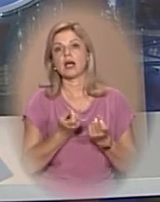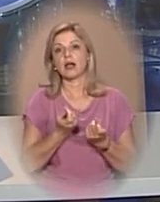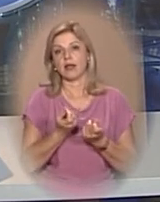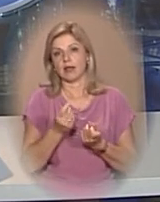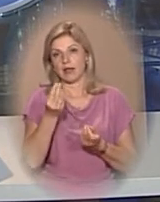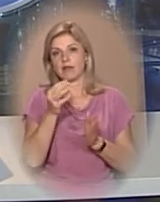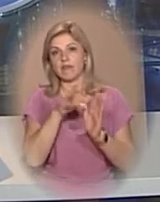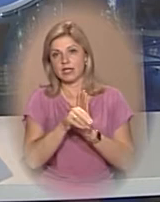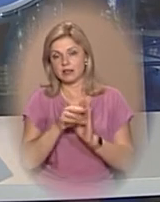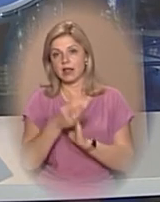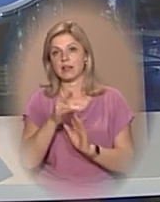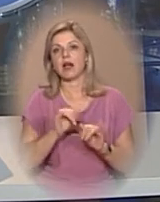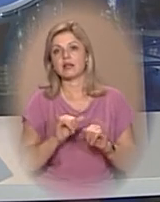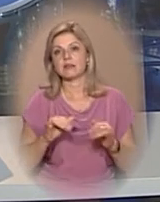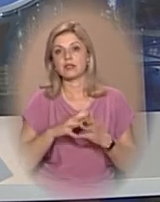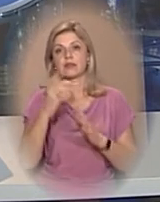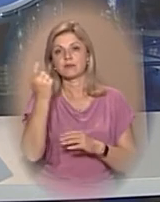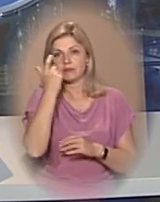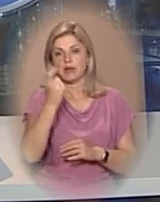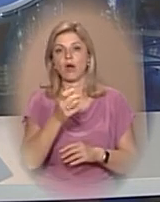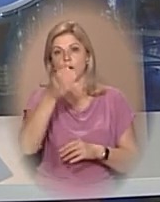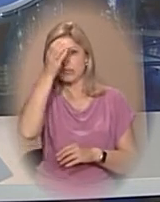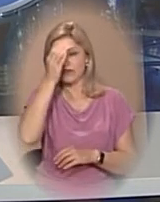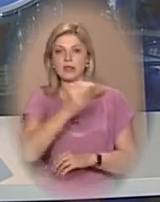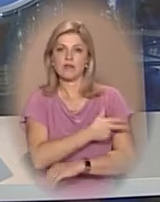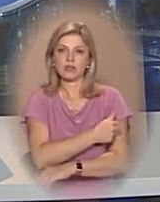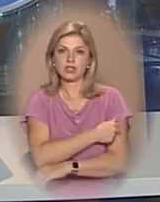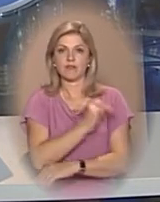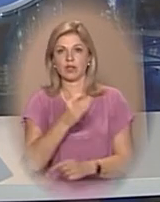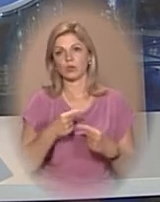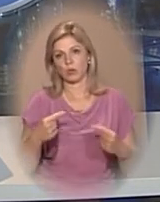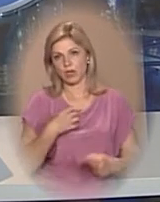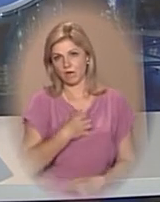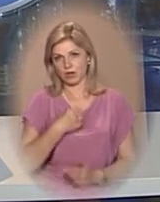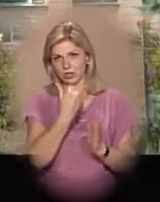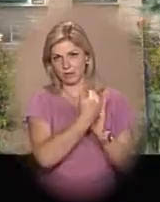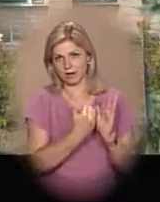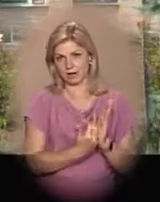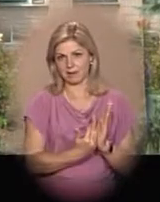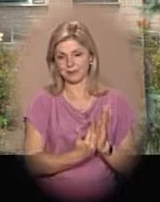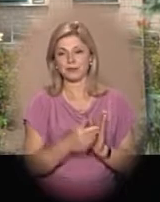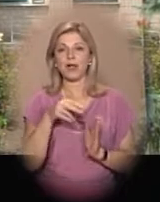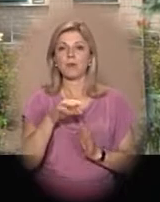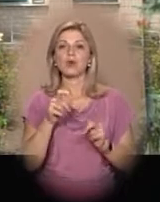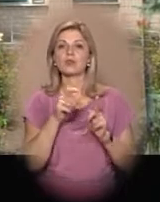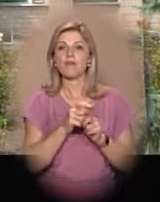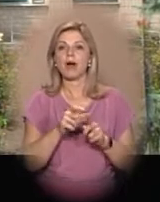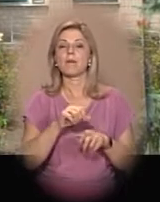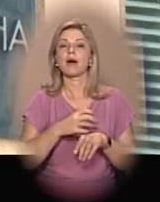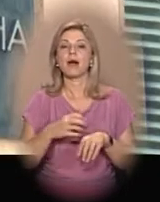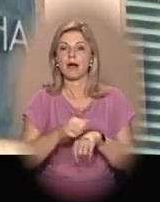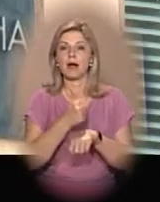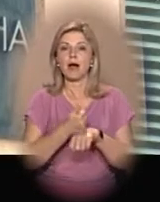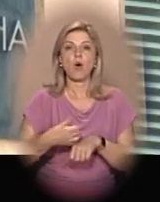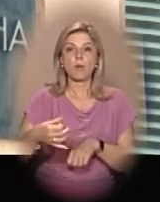сільськогосподарської галузі, освіти, медицини та інших важливих соціально-економічних програм. За словами Вадима Мерікова, Братський